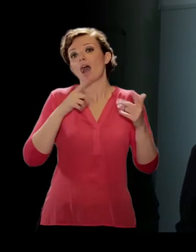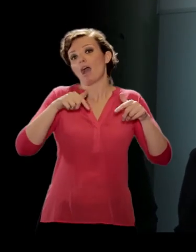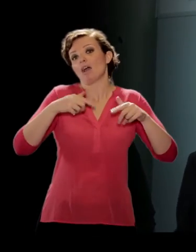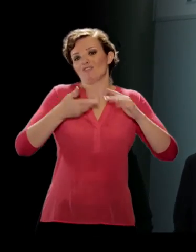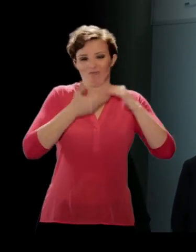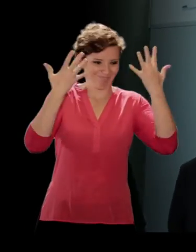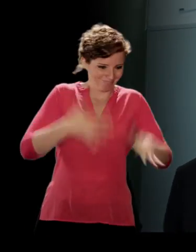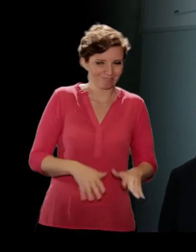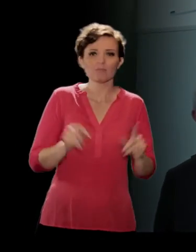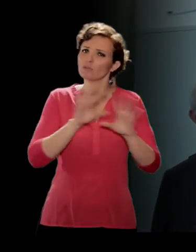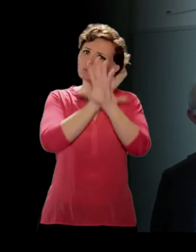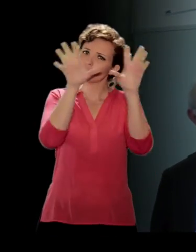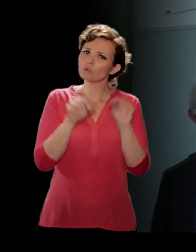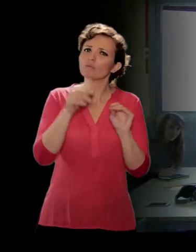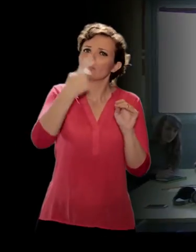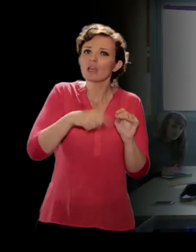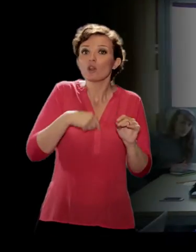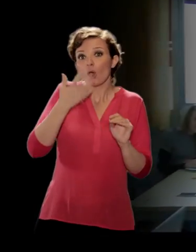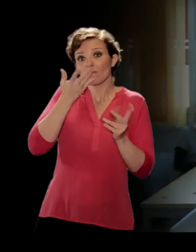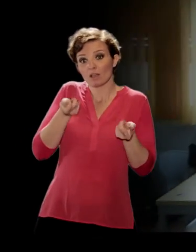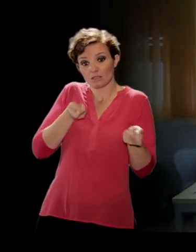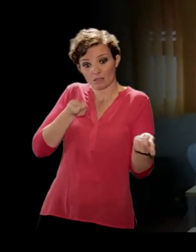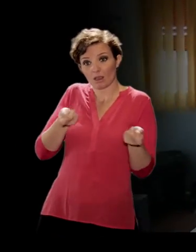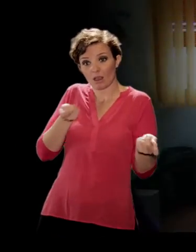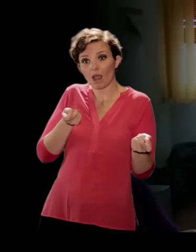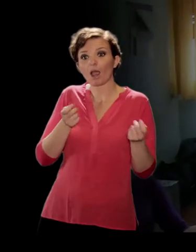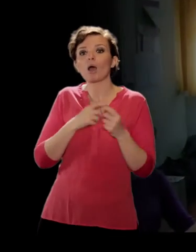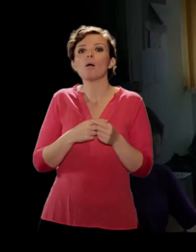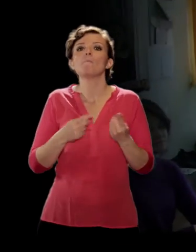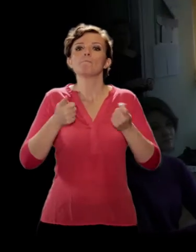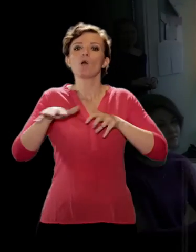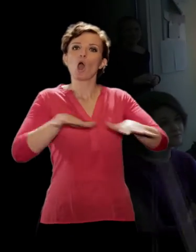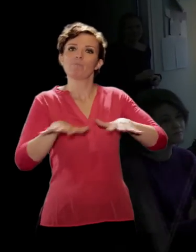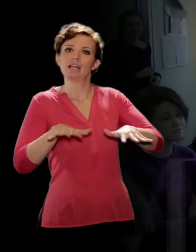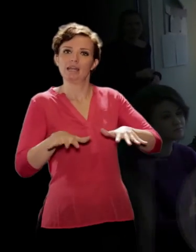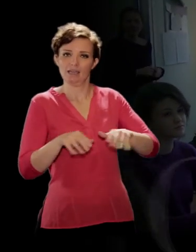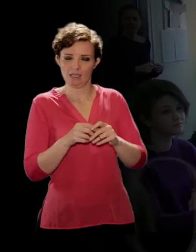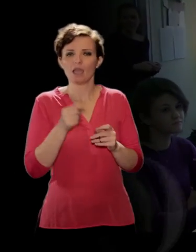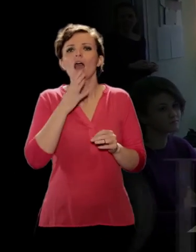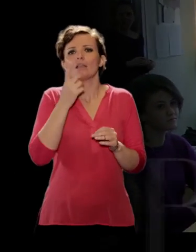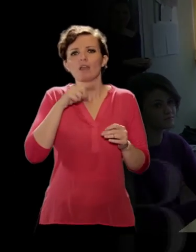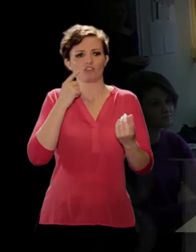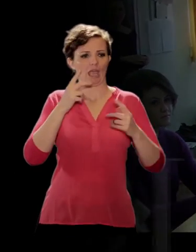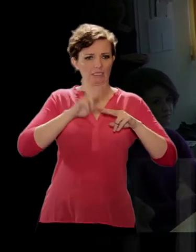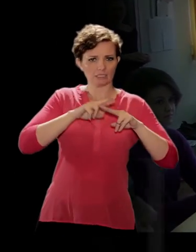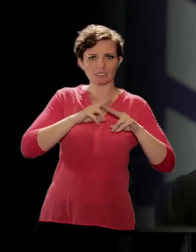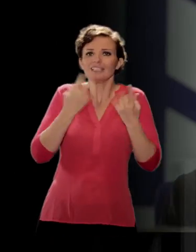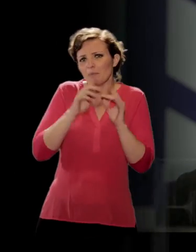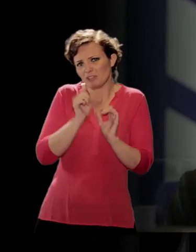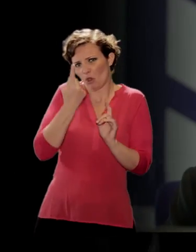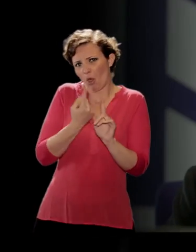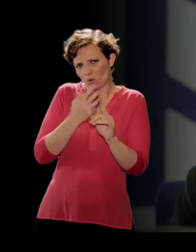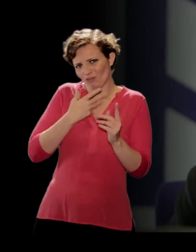fatto che tutto questo noi lo vogliamo gestire in movimento. Gli smartphone sono parte della nostra esistenza, ma sono uno degli